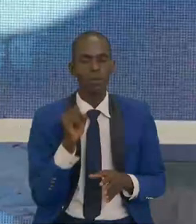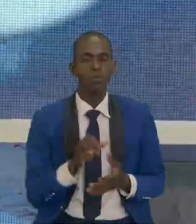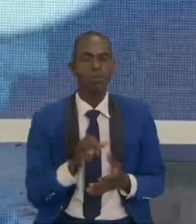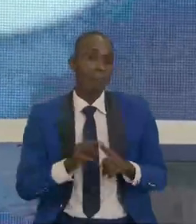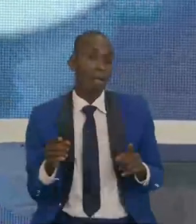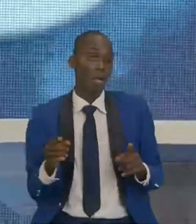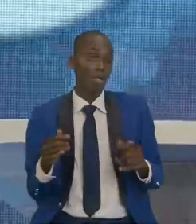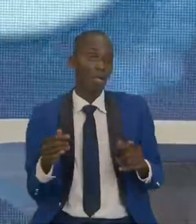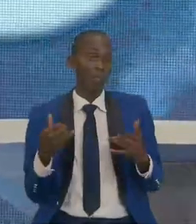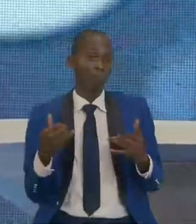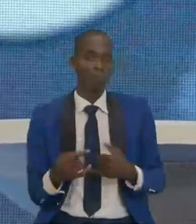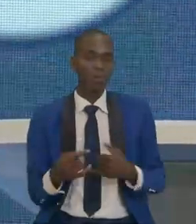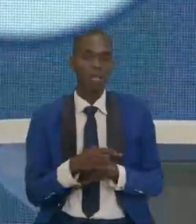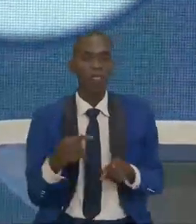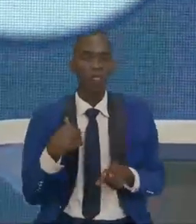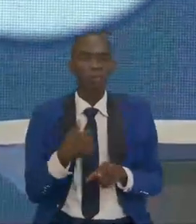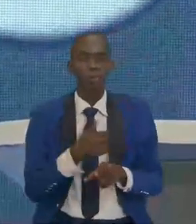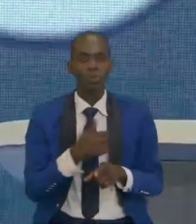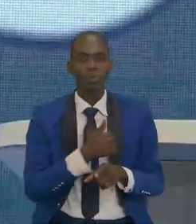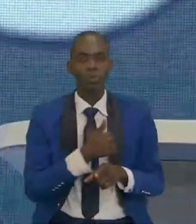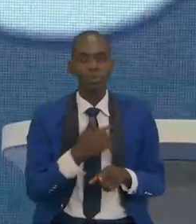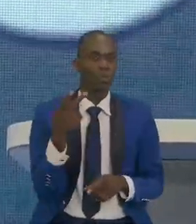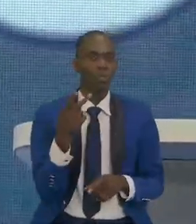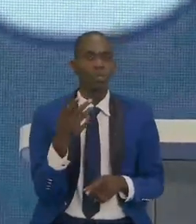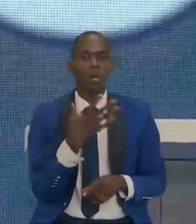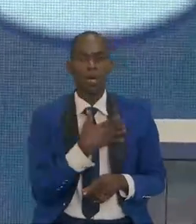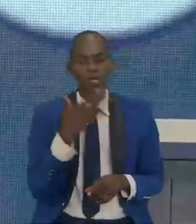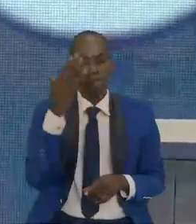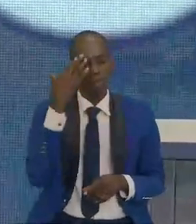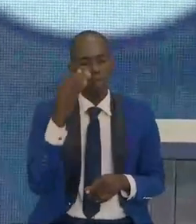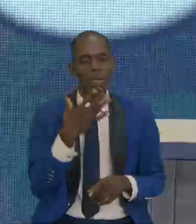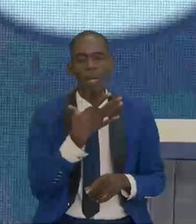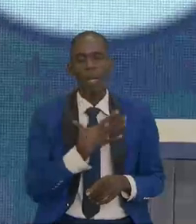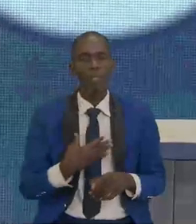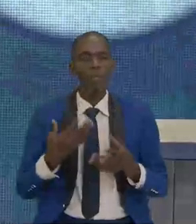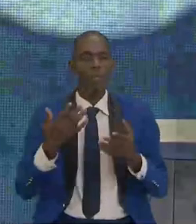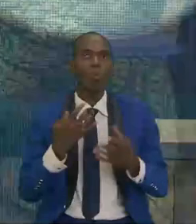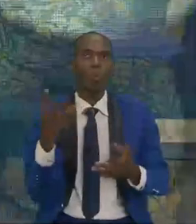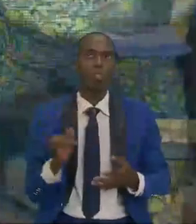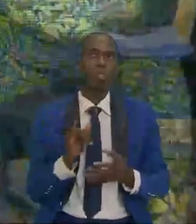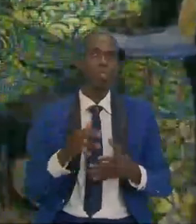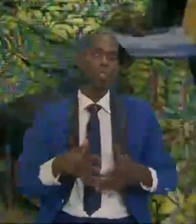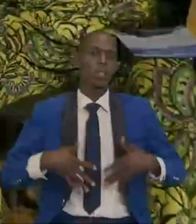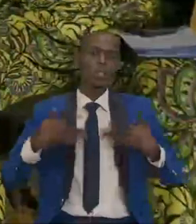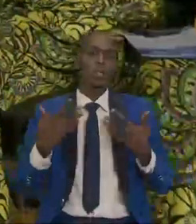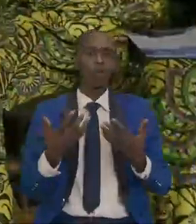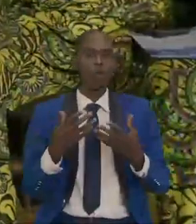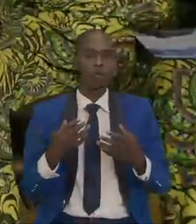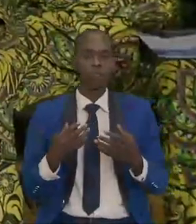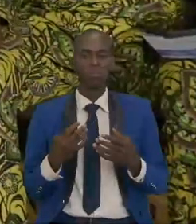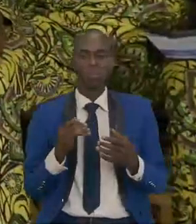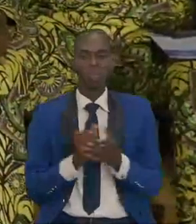Délibérément, ils ferment leurs yeux. Mais aujourd'hui, comme tu reconnais cela, et que je veux la vie